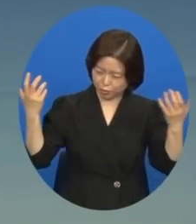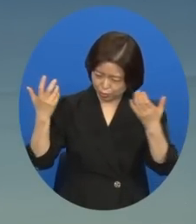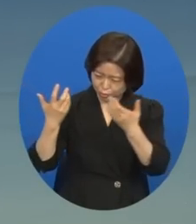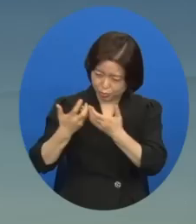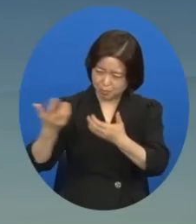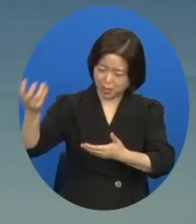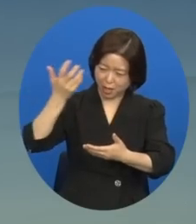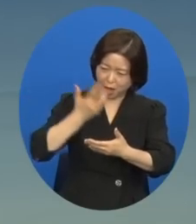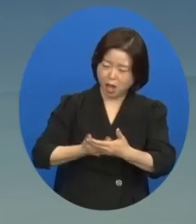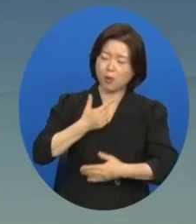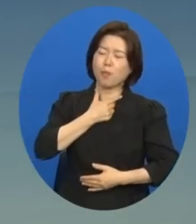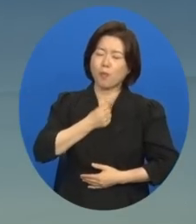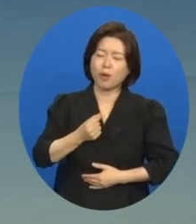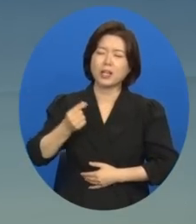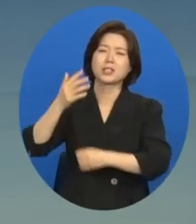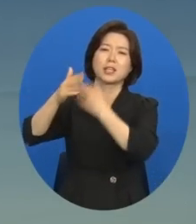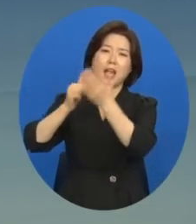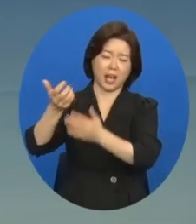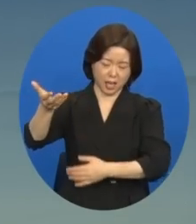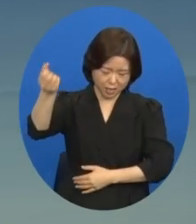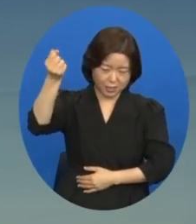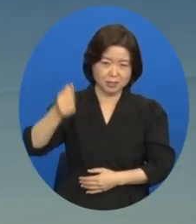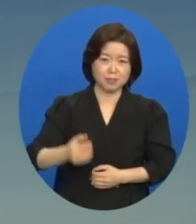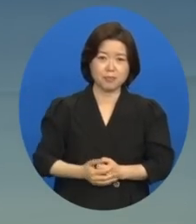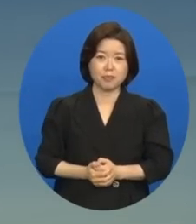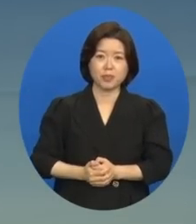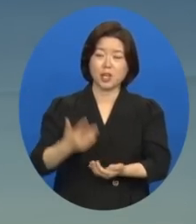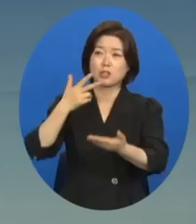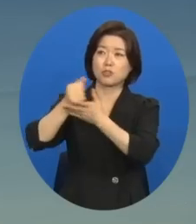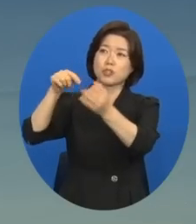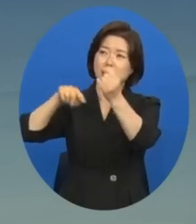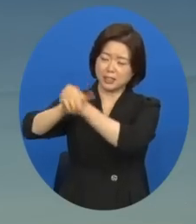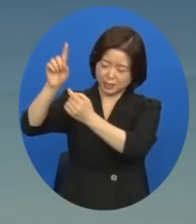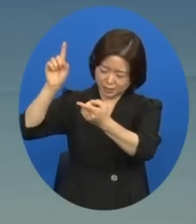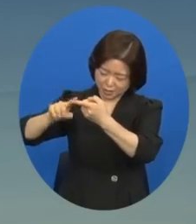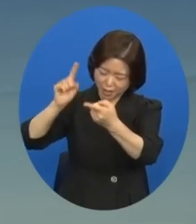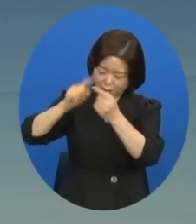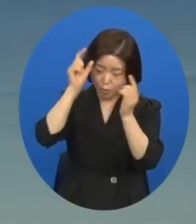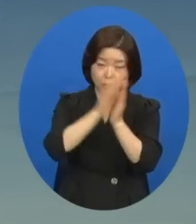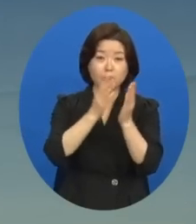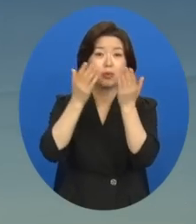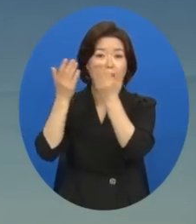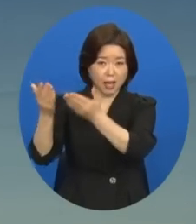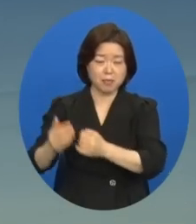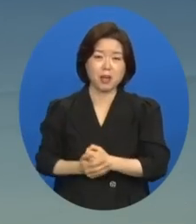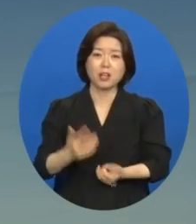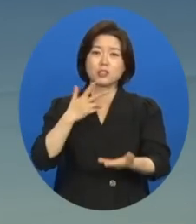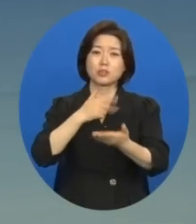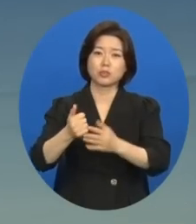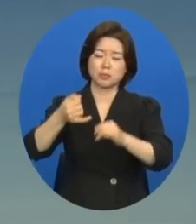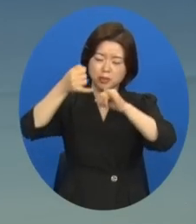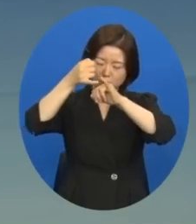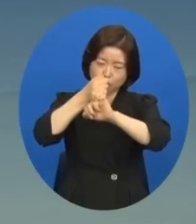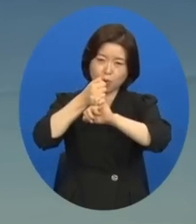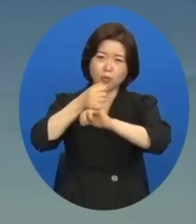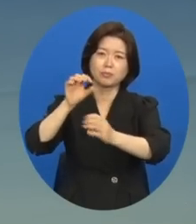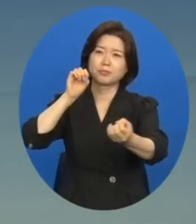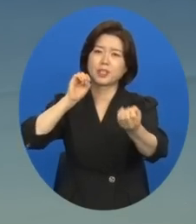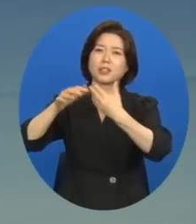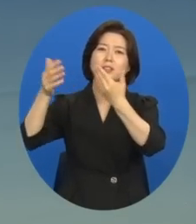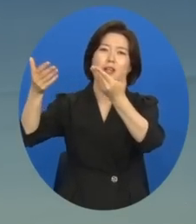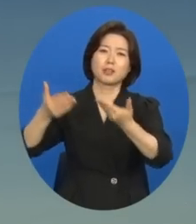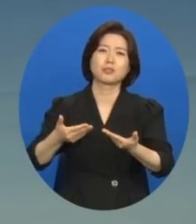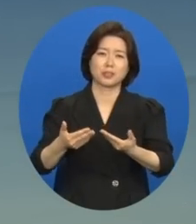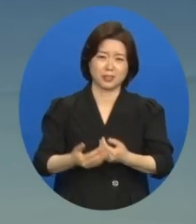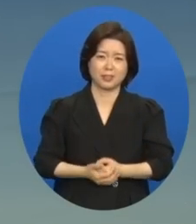하기를 원하십니다. 그러니 주의 뜻대로 기도하면 주께서는 반드시 응답하실